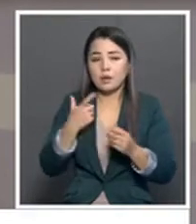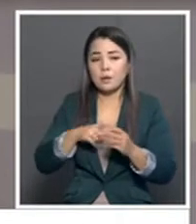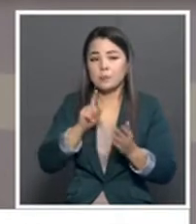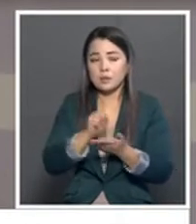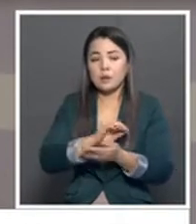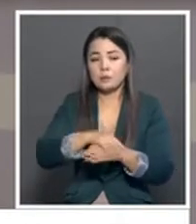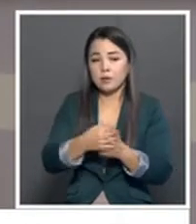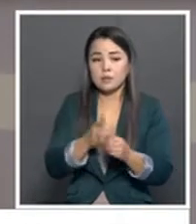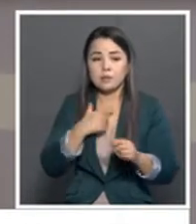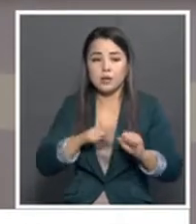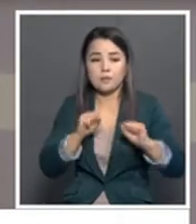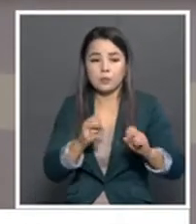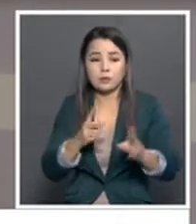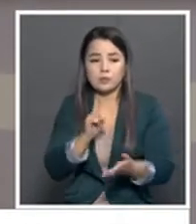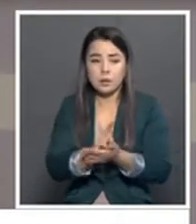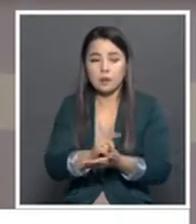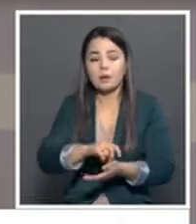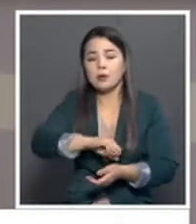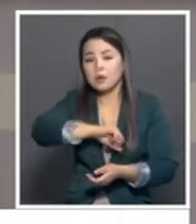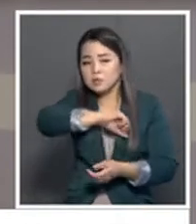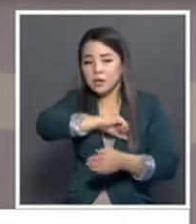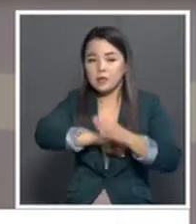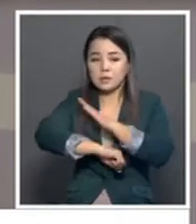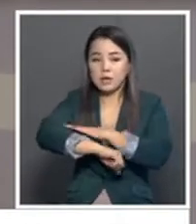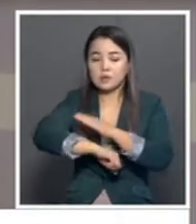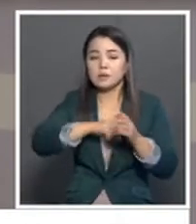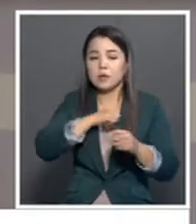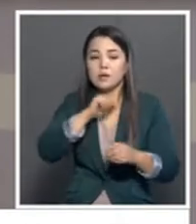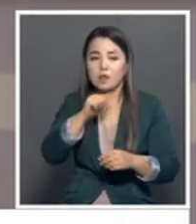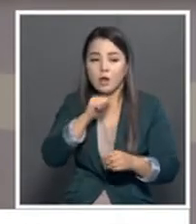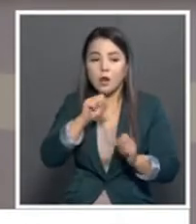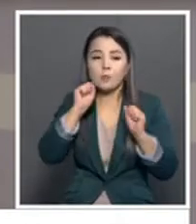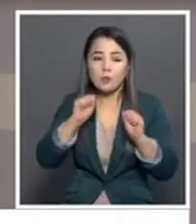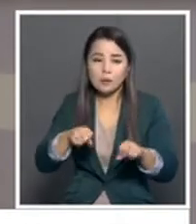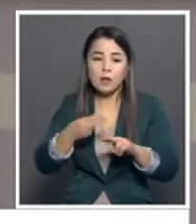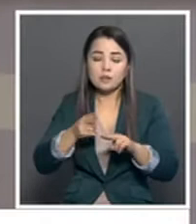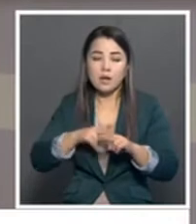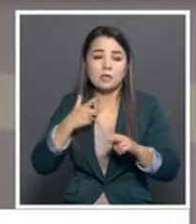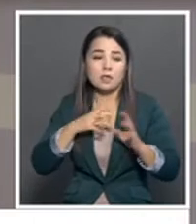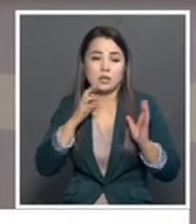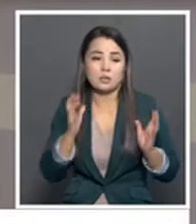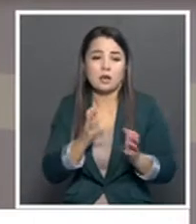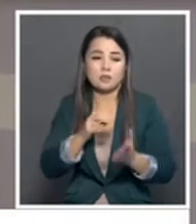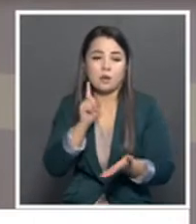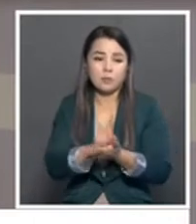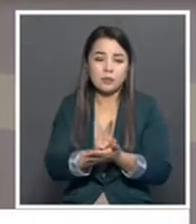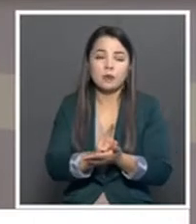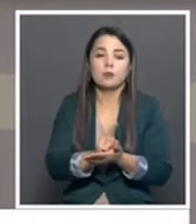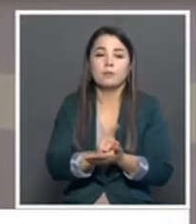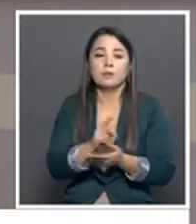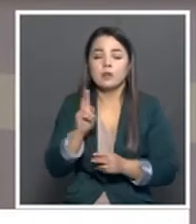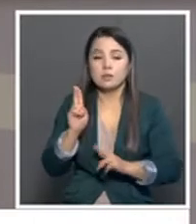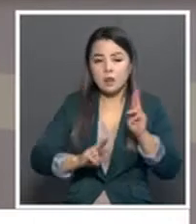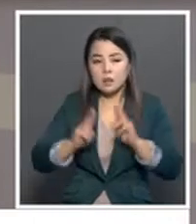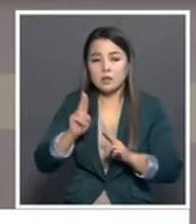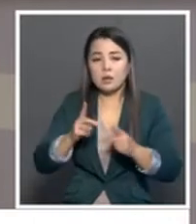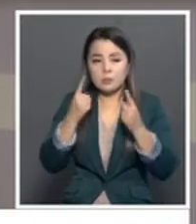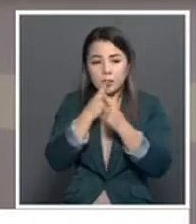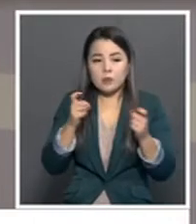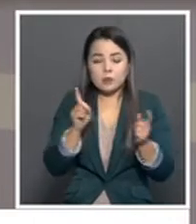бет орамал сүлгісі шынтаққа жөткірну арқылы сақтану шараларын айтамыз.